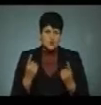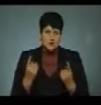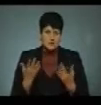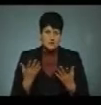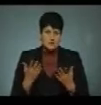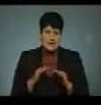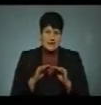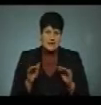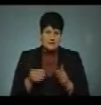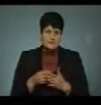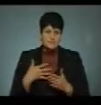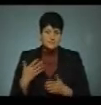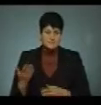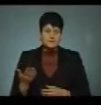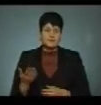високий рівень тарифів,